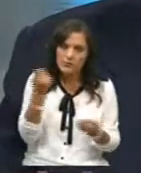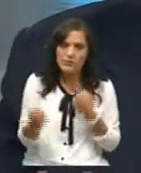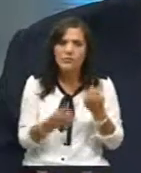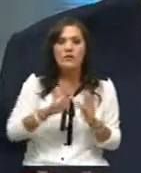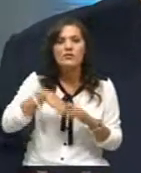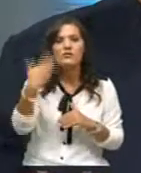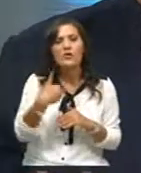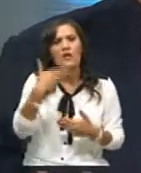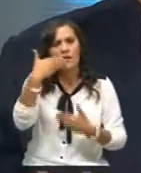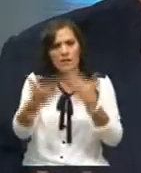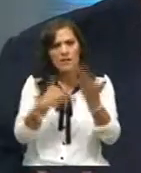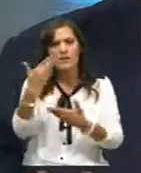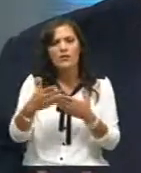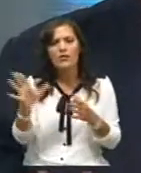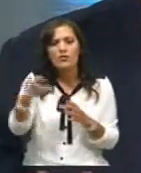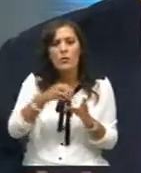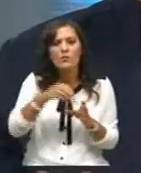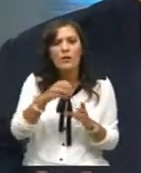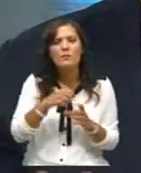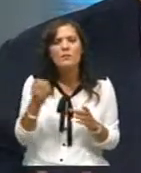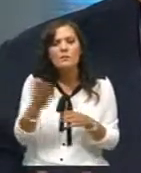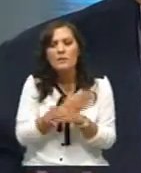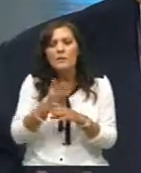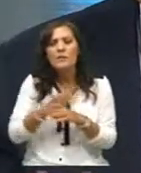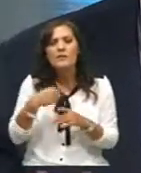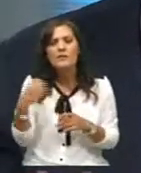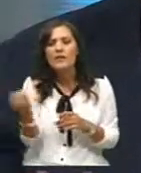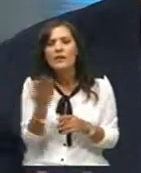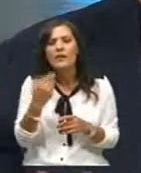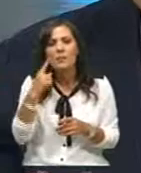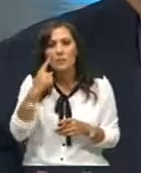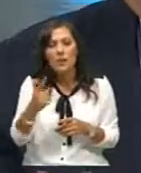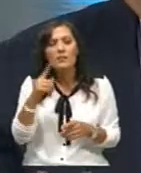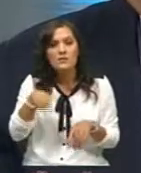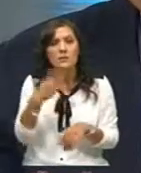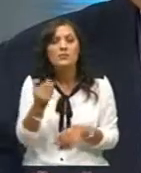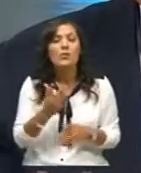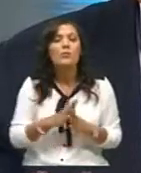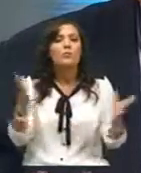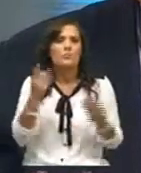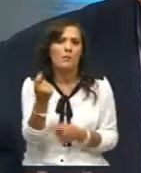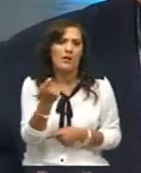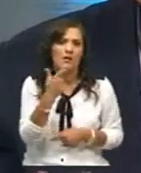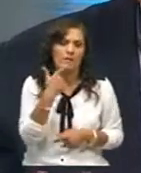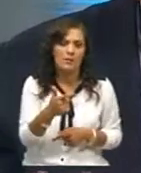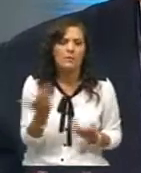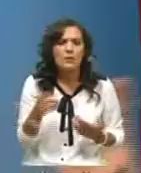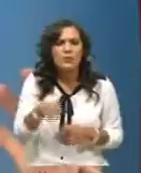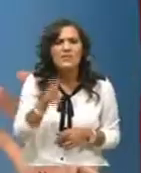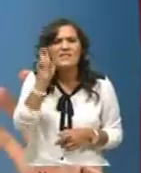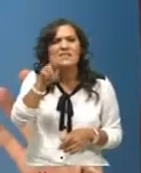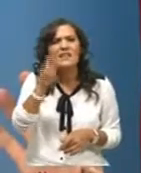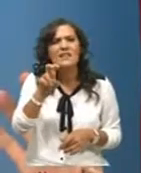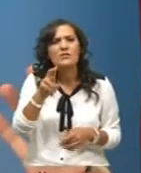daha sonra anlatacağız Tom hızımız miktarlara falan baktığınızda soracağız paralar Peki bu